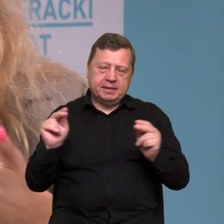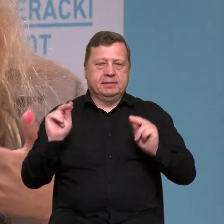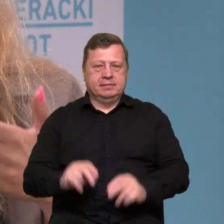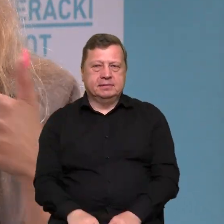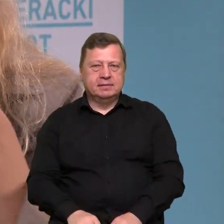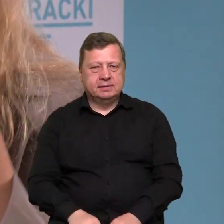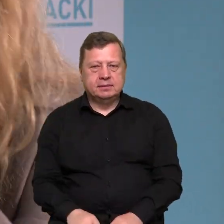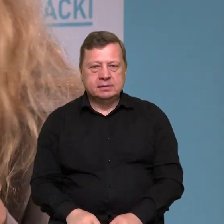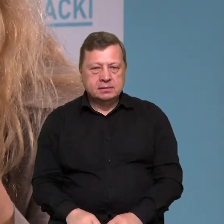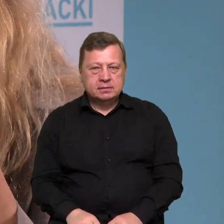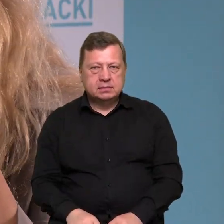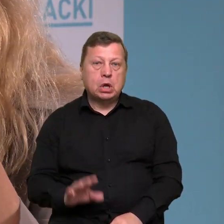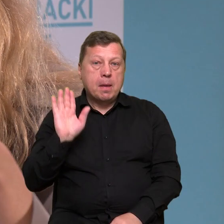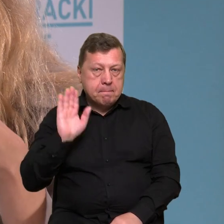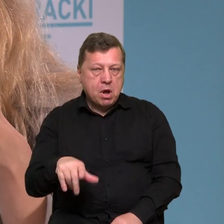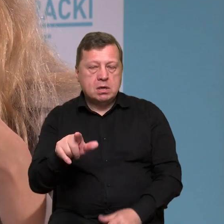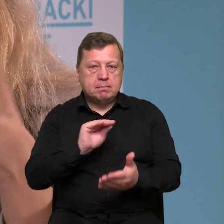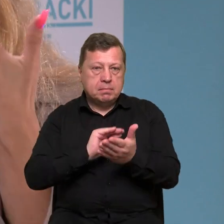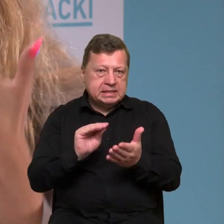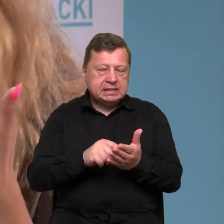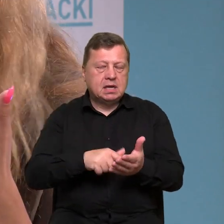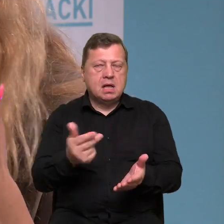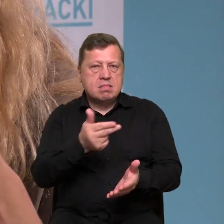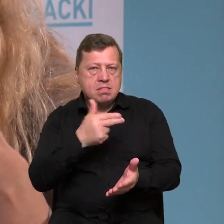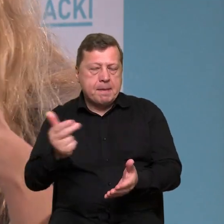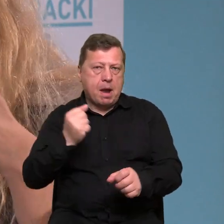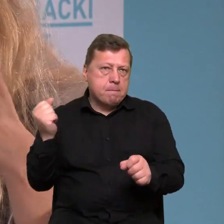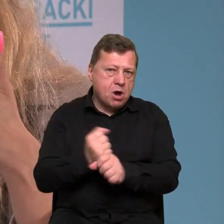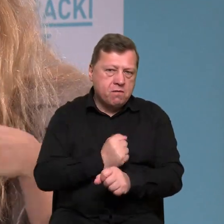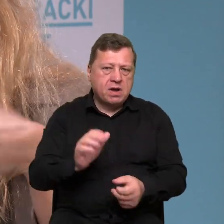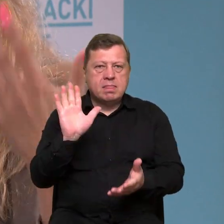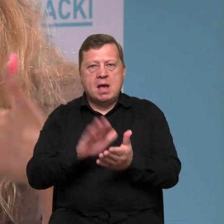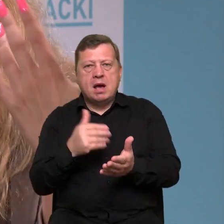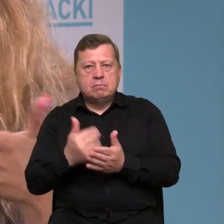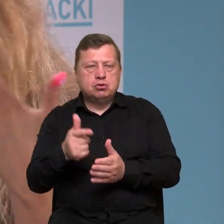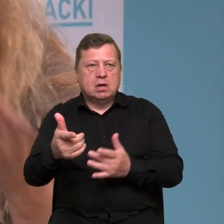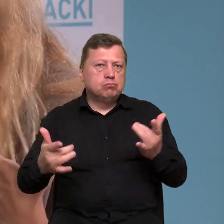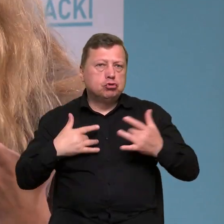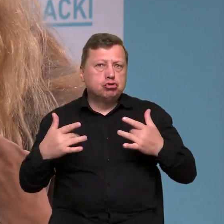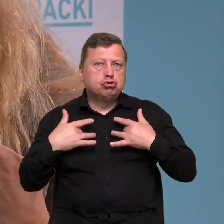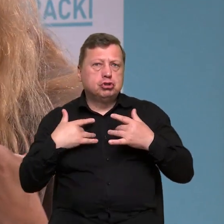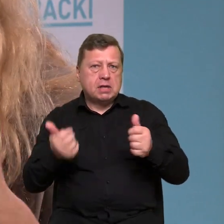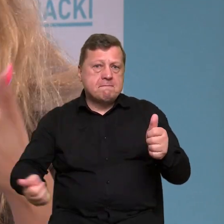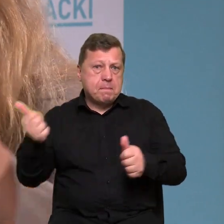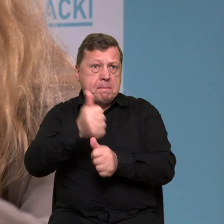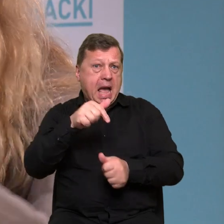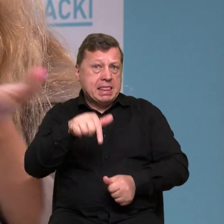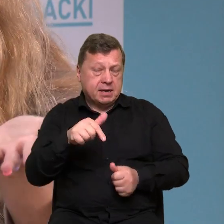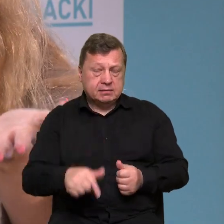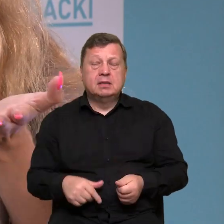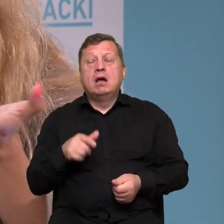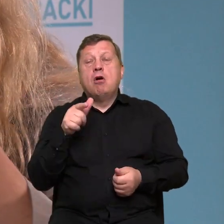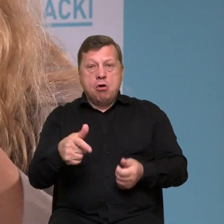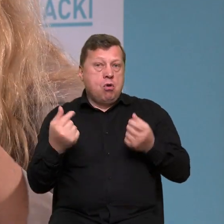można pisać o poważnych tematach, jak przeżycie w patriarchacie, łatwiej robić